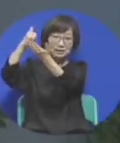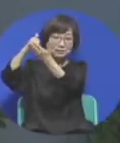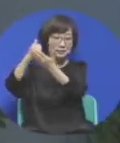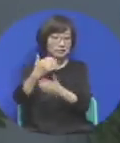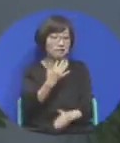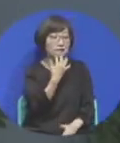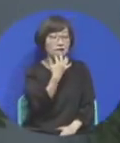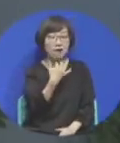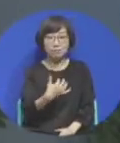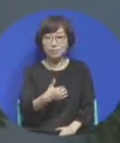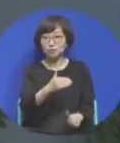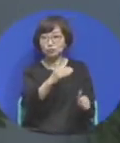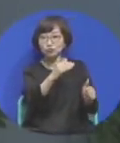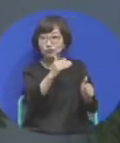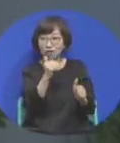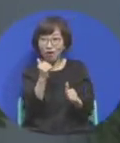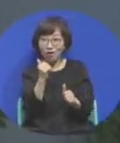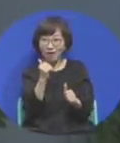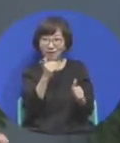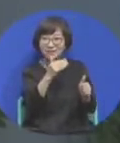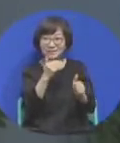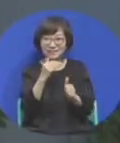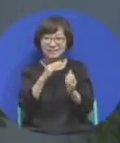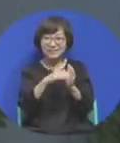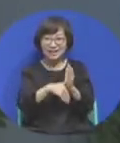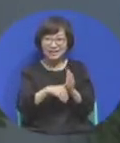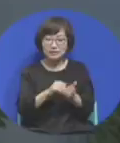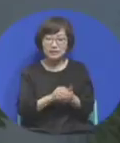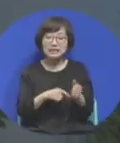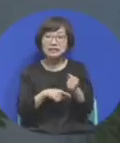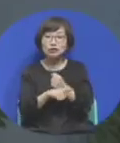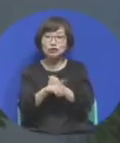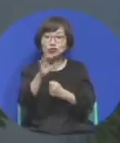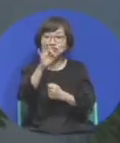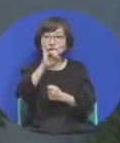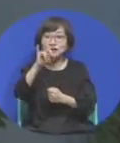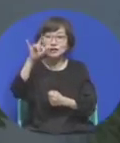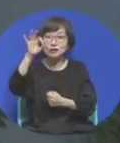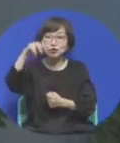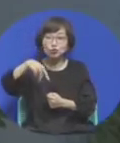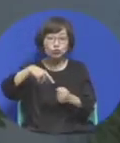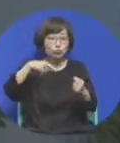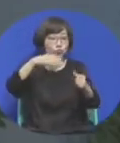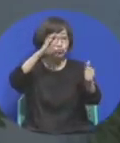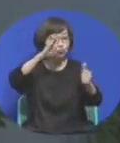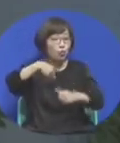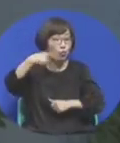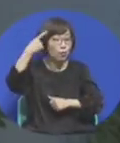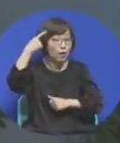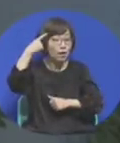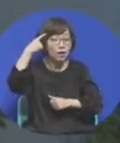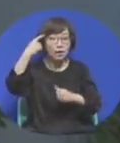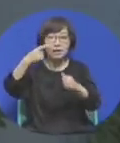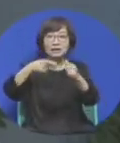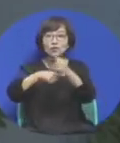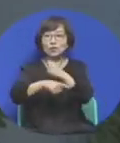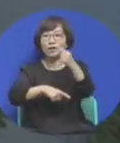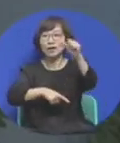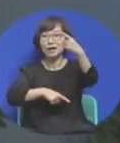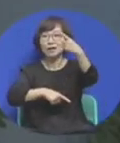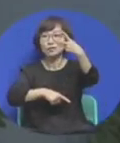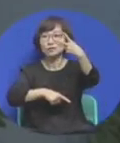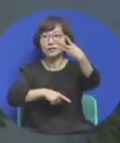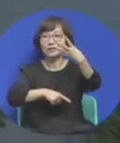부르는 적어도 이유가 다섯 가지가 있어요. And when God called Abraham, there are at least five reasons for that calling.